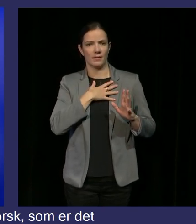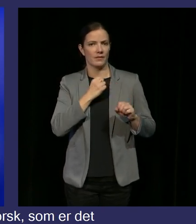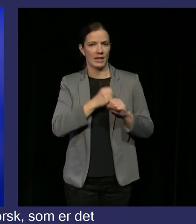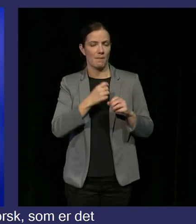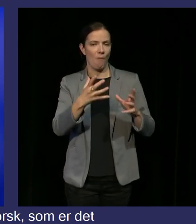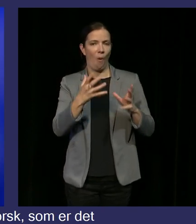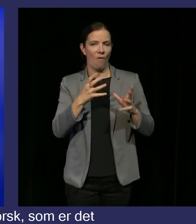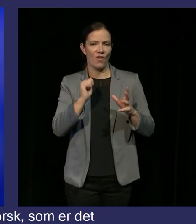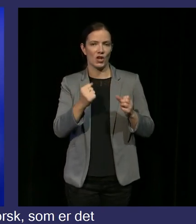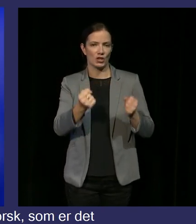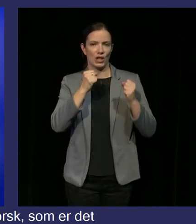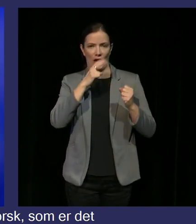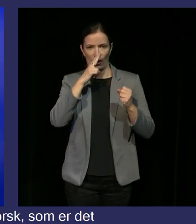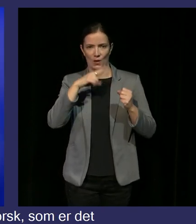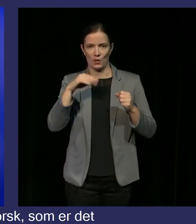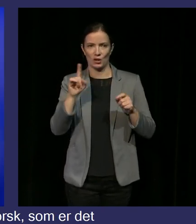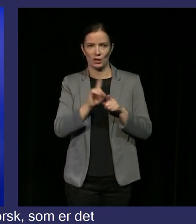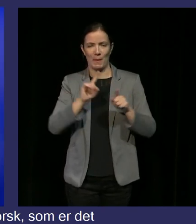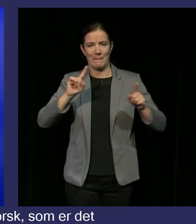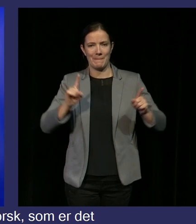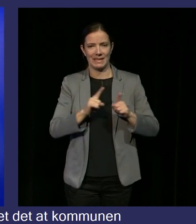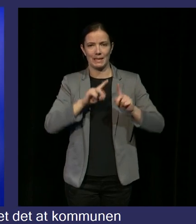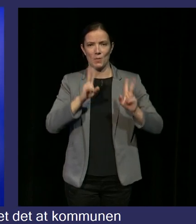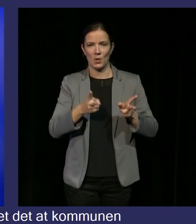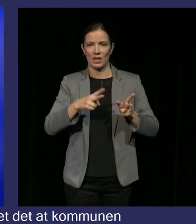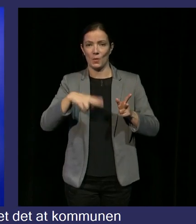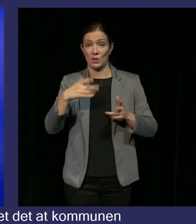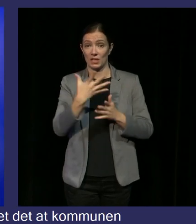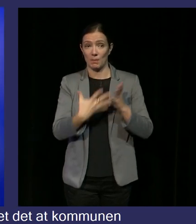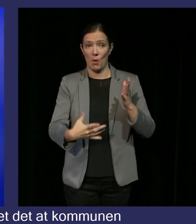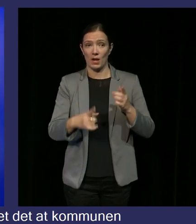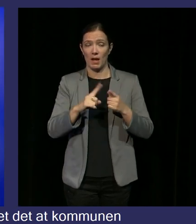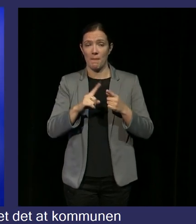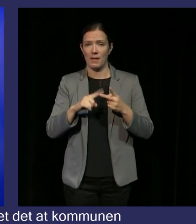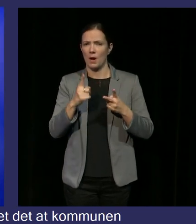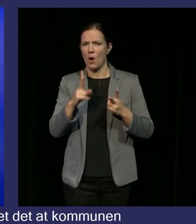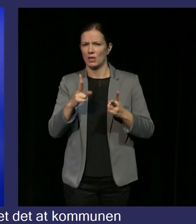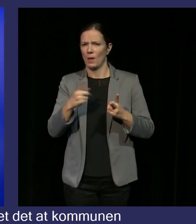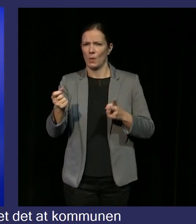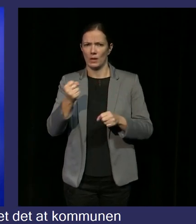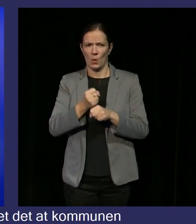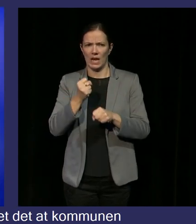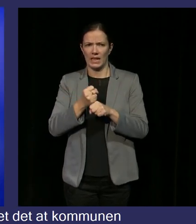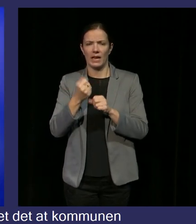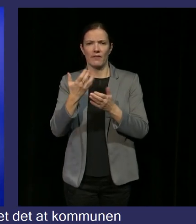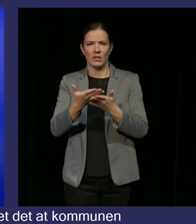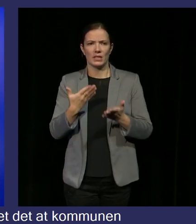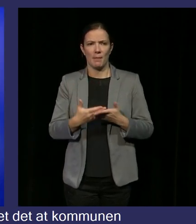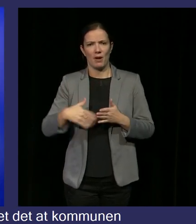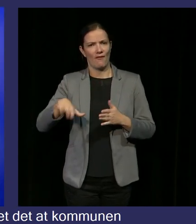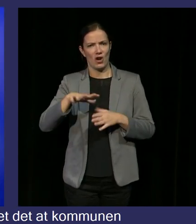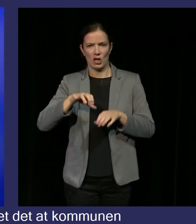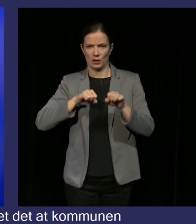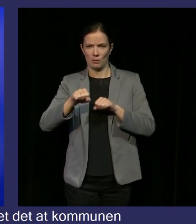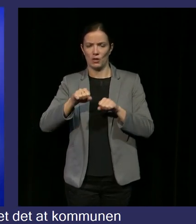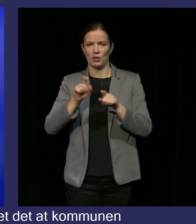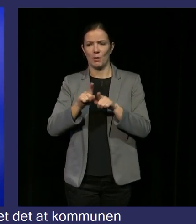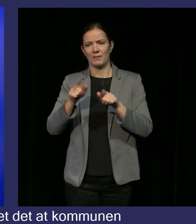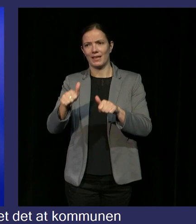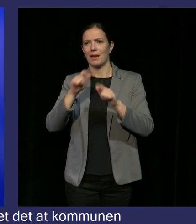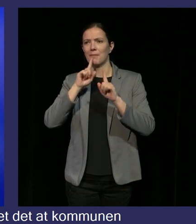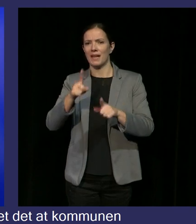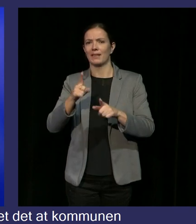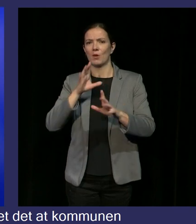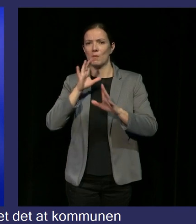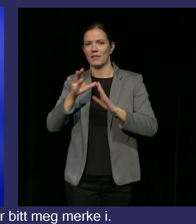styrke nynorsk som et det minst brukte norske språket. Og så det også noen konkrete, blant annet det at fylkeskommunen også må ha plikt til å kommunisere